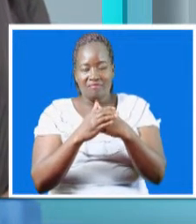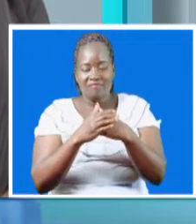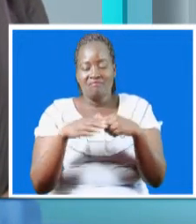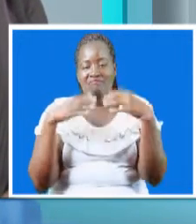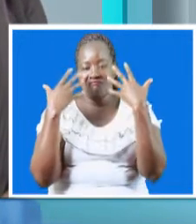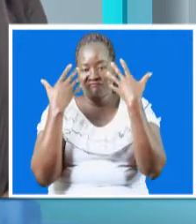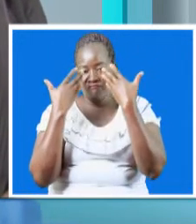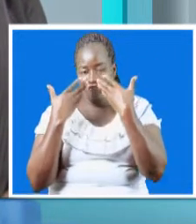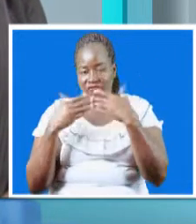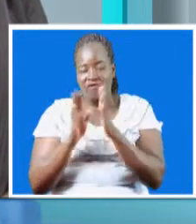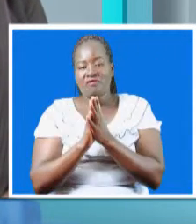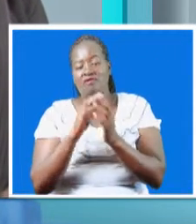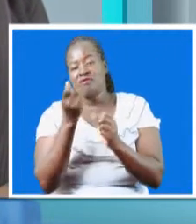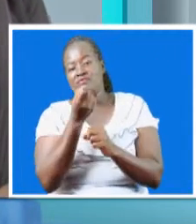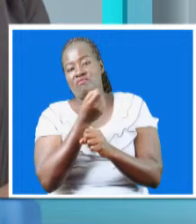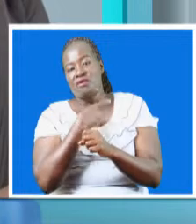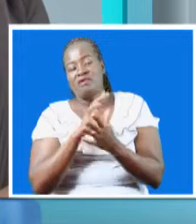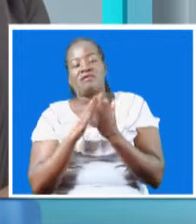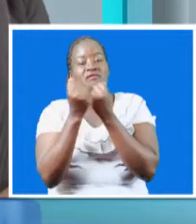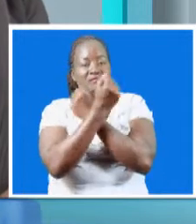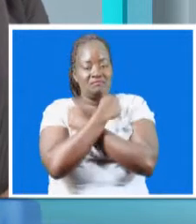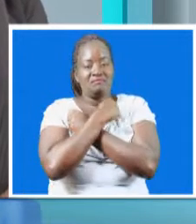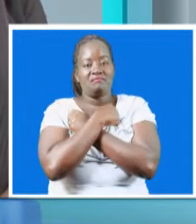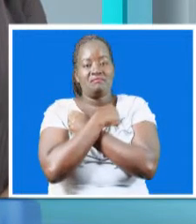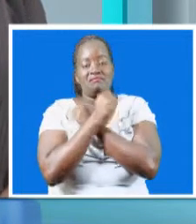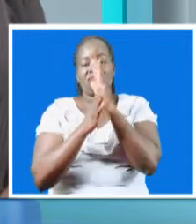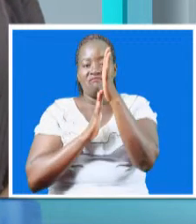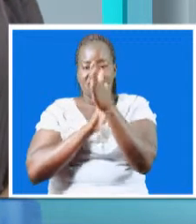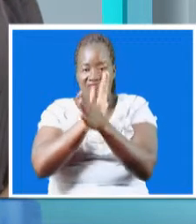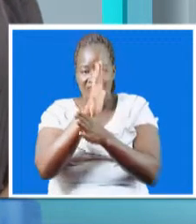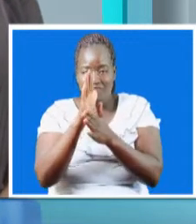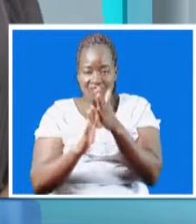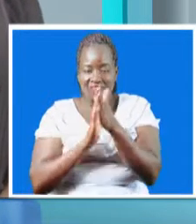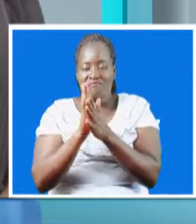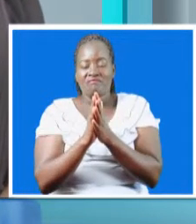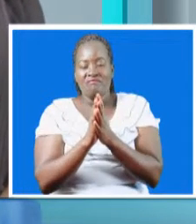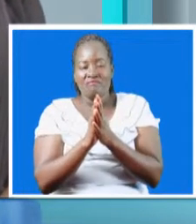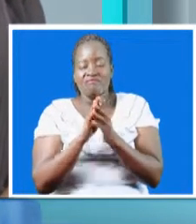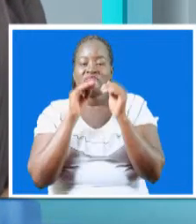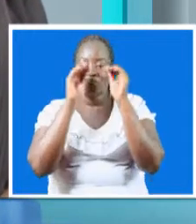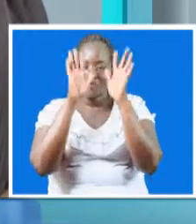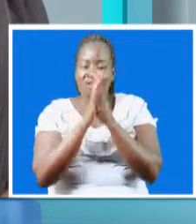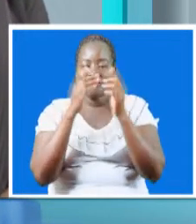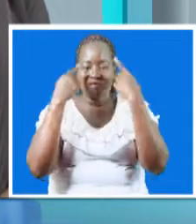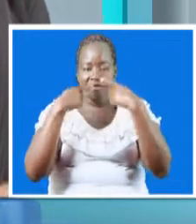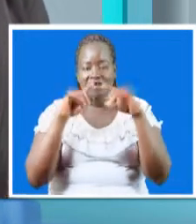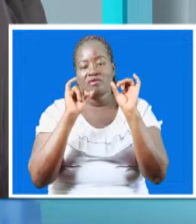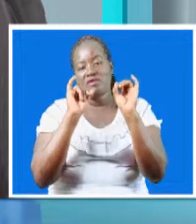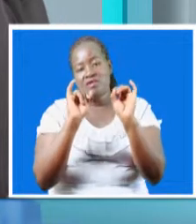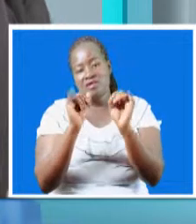na nitoa kirekia kutiriha mweri uyu ugitagwo wa wendo tukiharirie uria ugifatie